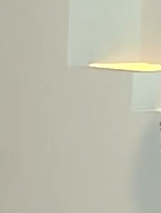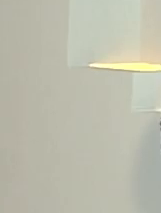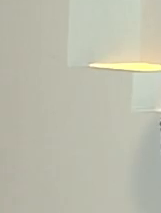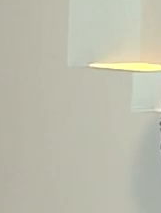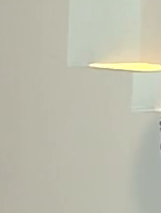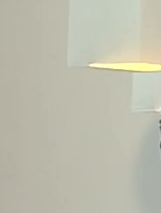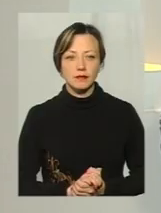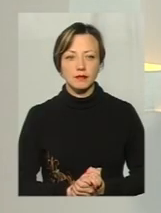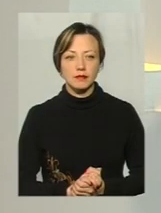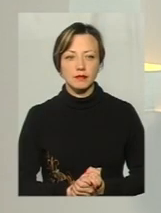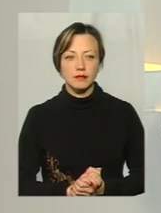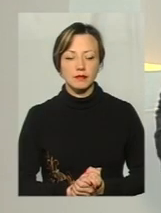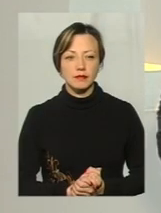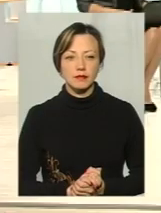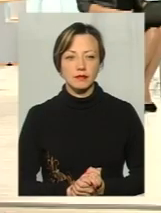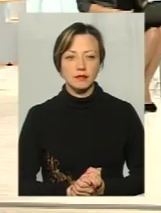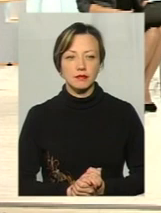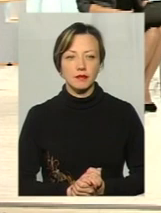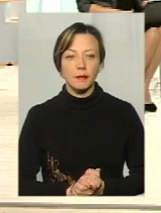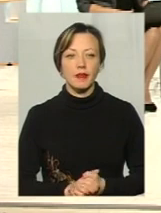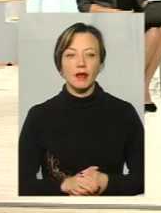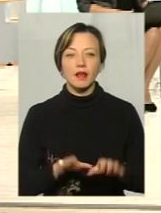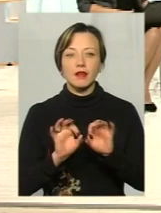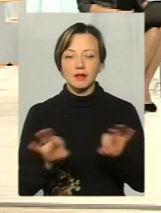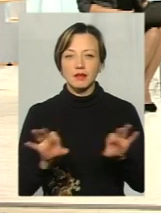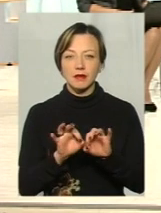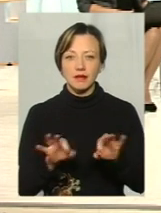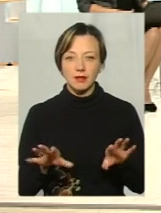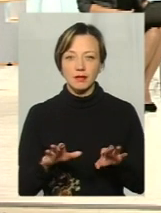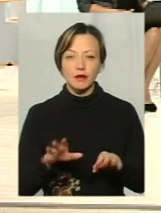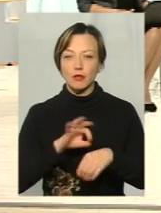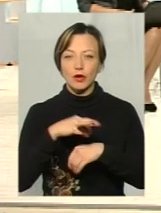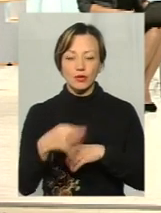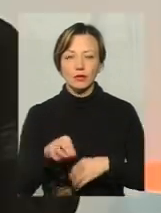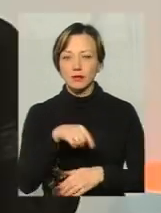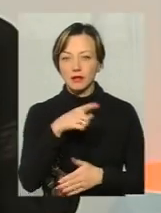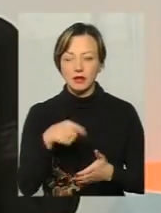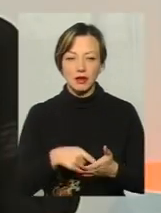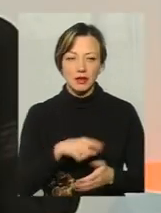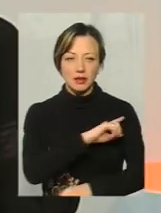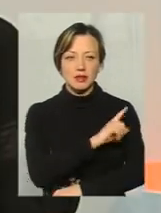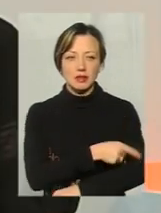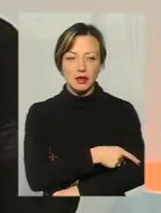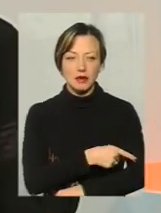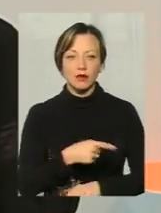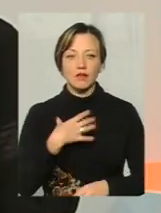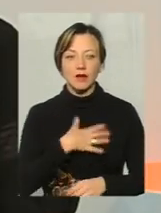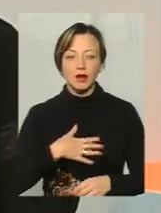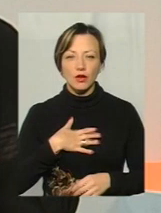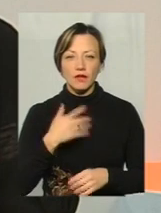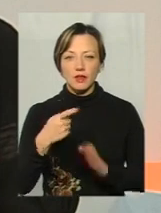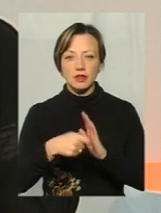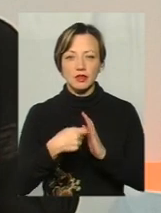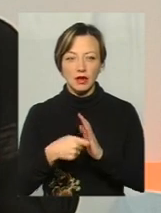Можна прокоментувати? Прошу, так, я бачу, що у вас вже є коментар. У мене вже просто це в мене болюче питання, хвилює мене досить сильно. От ви